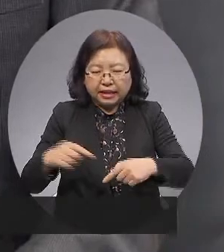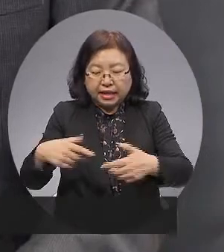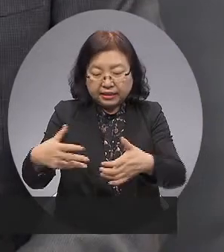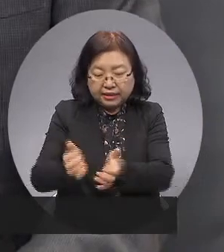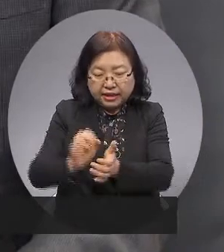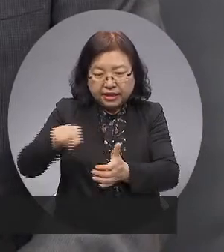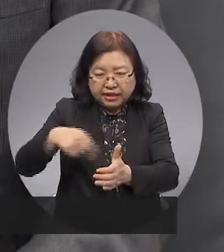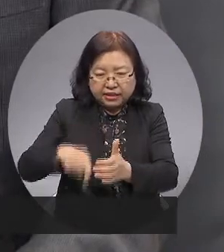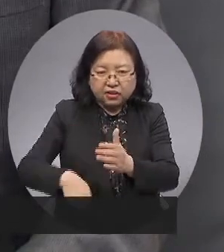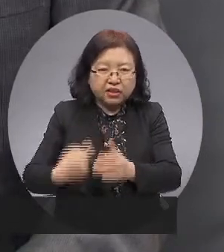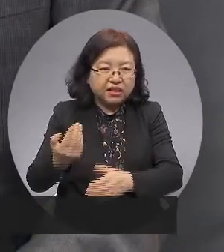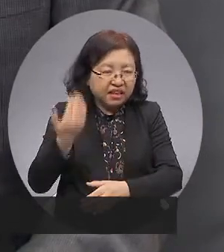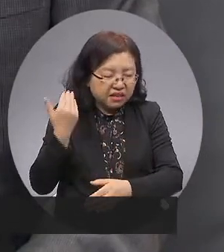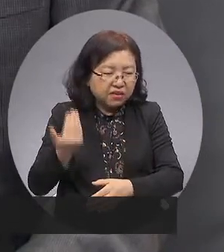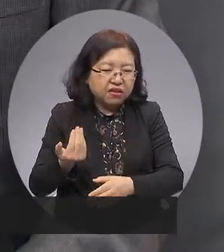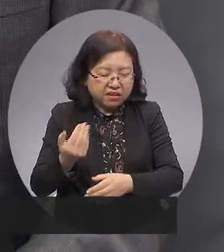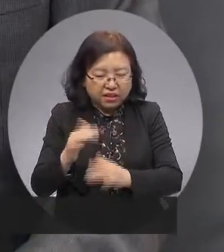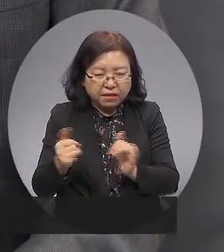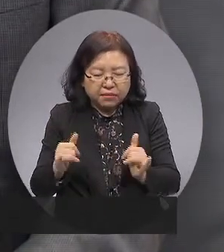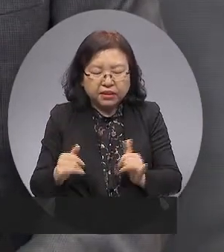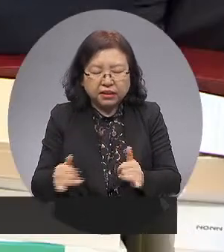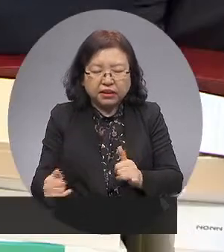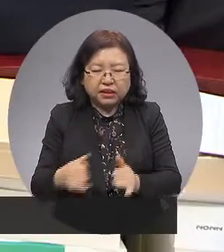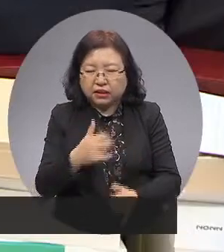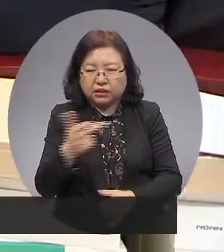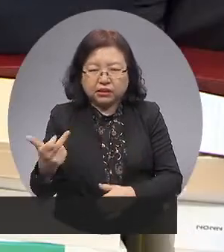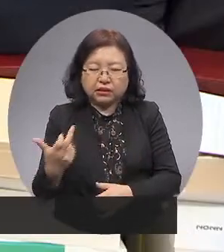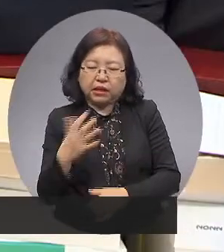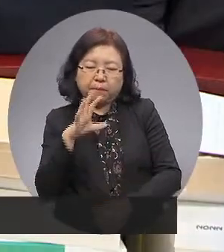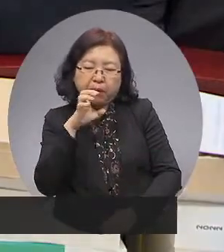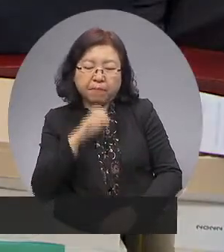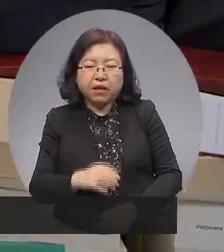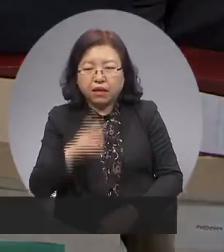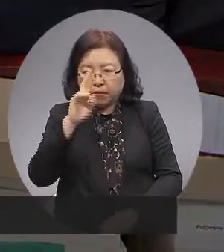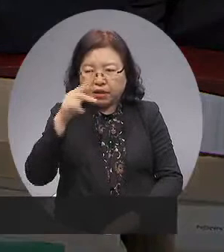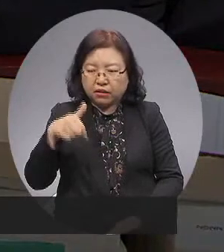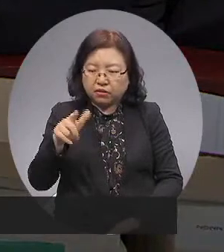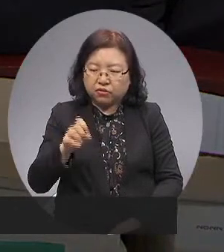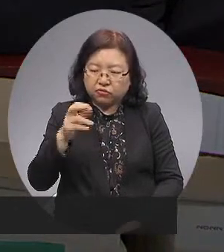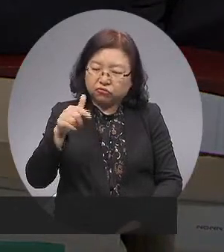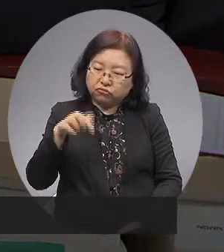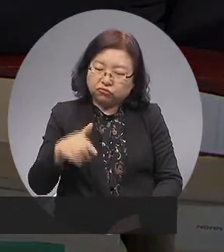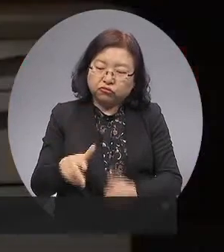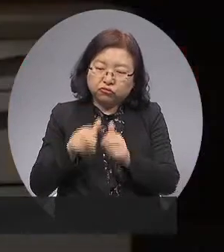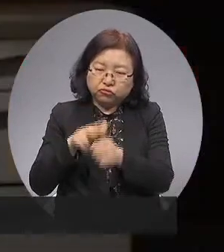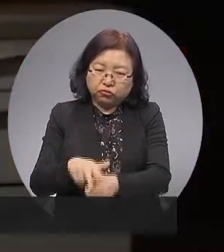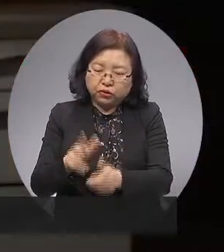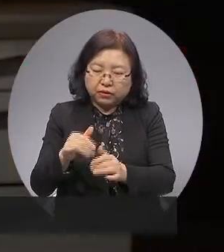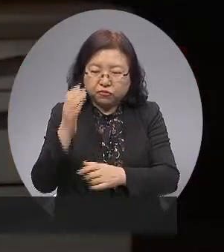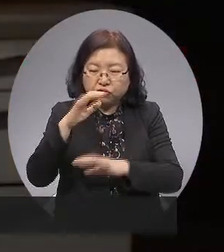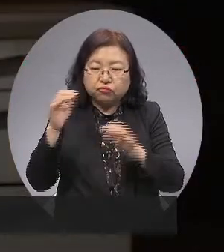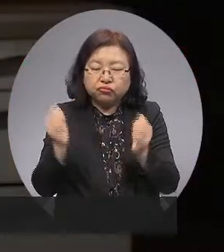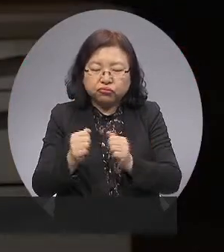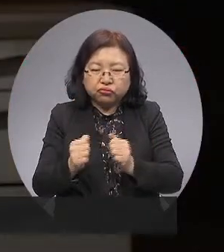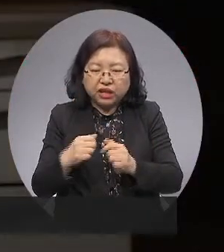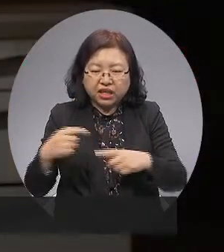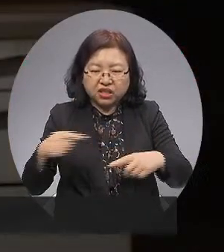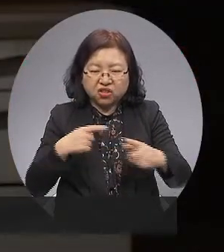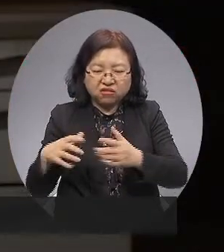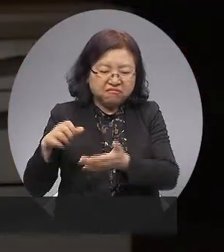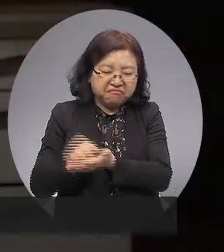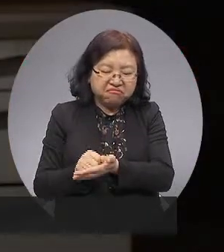당내에서는 기존 주자들이 강하게 반발했습니다. 박경국 예비 후보는 충북을 정치적 식민지로